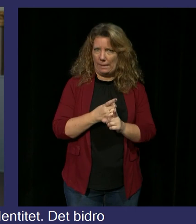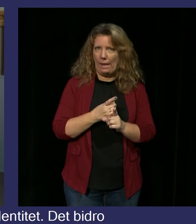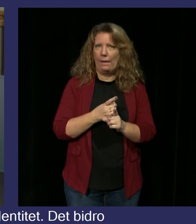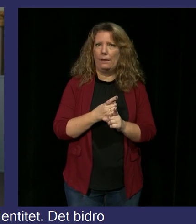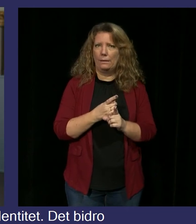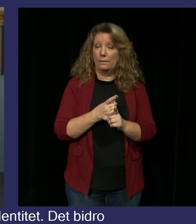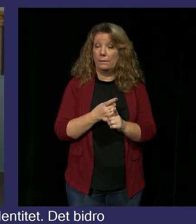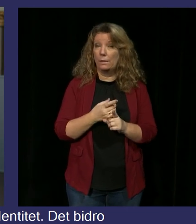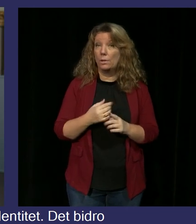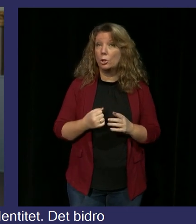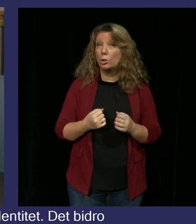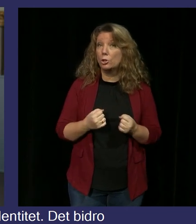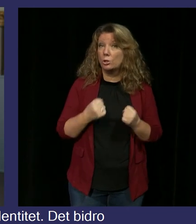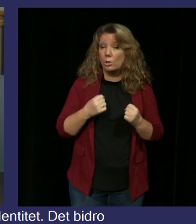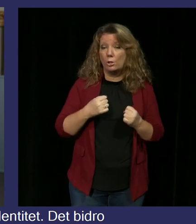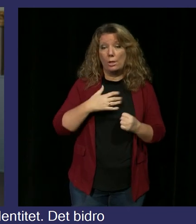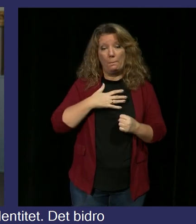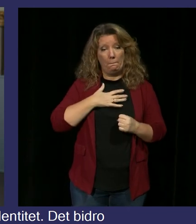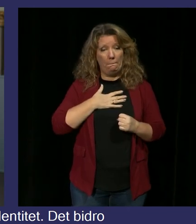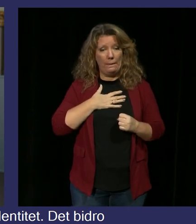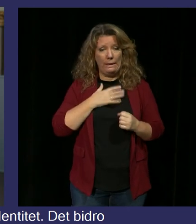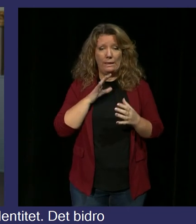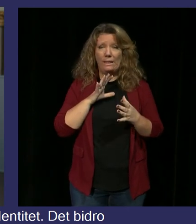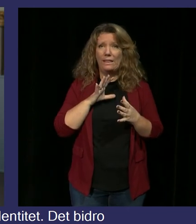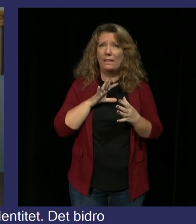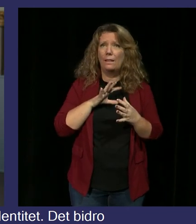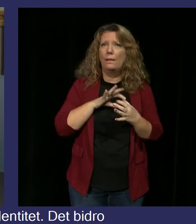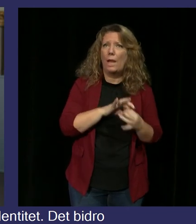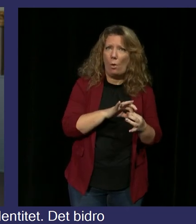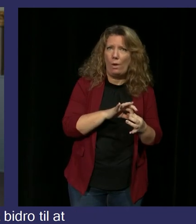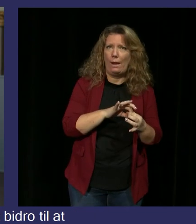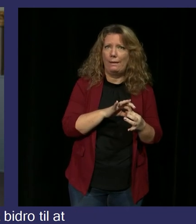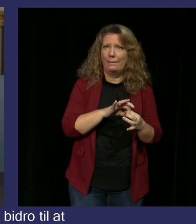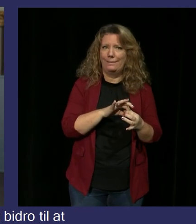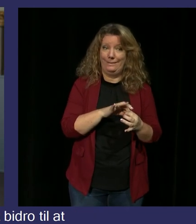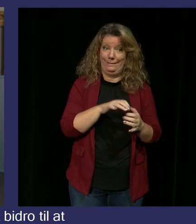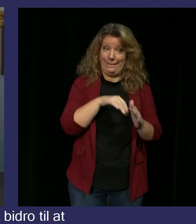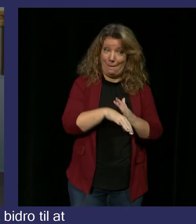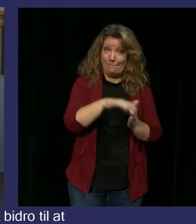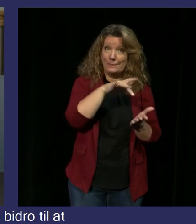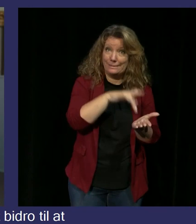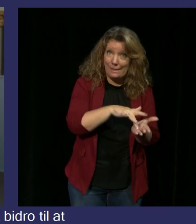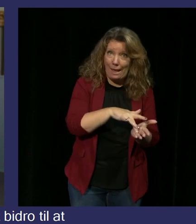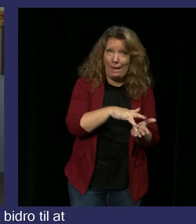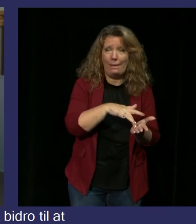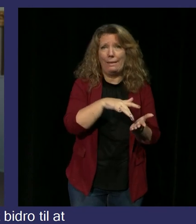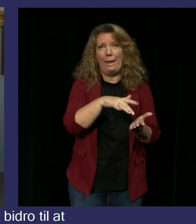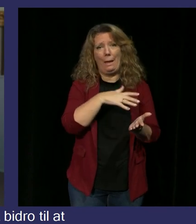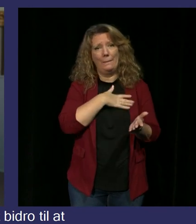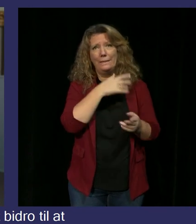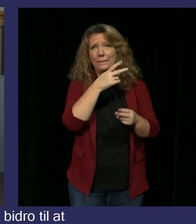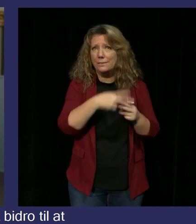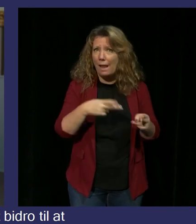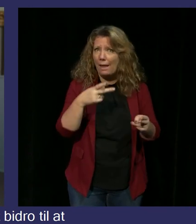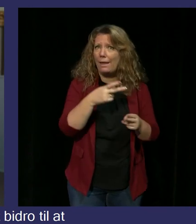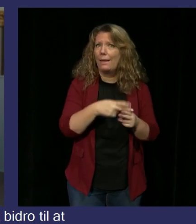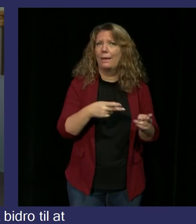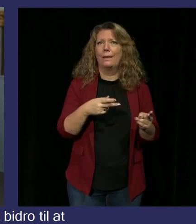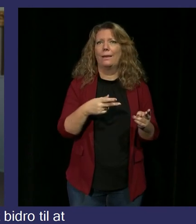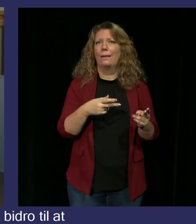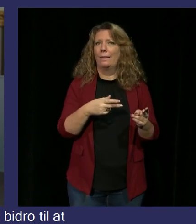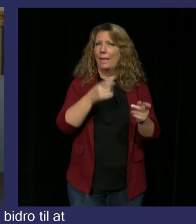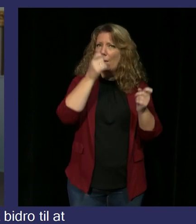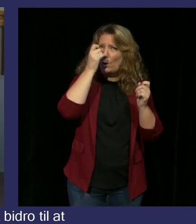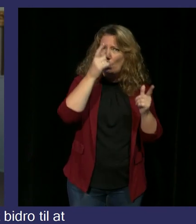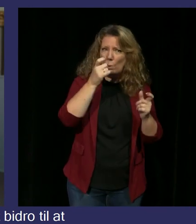min tilhørighet til både hjemstedet mitt, til slekta mi, til